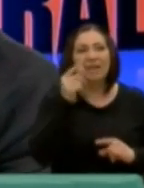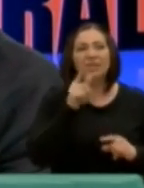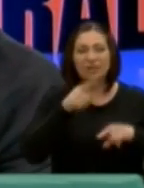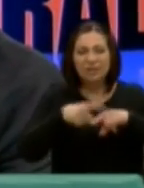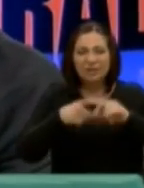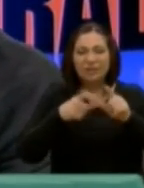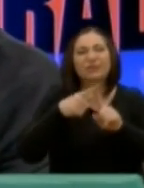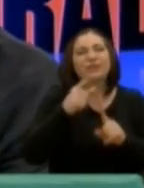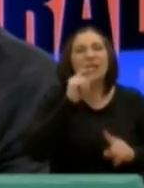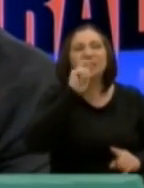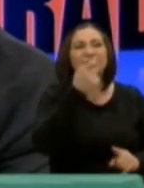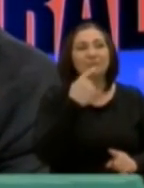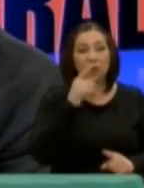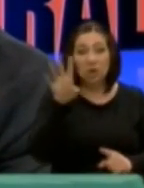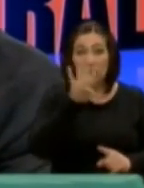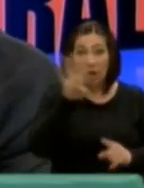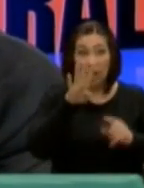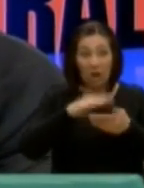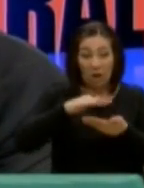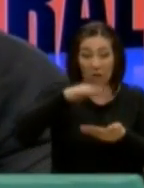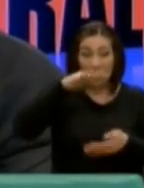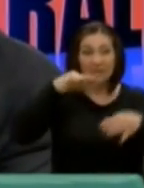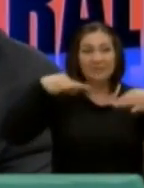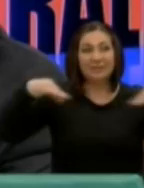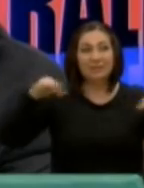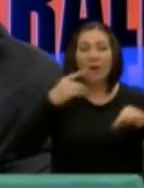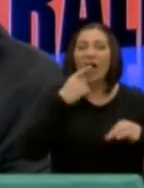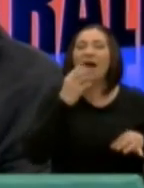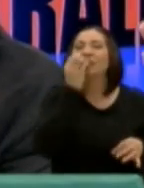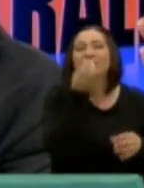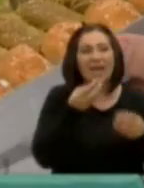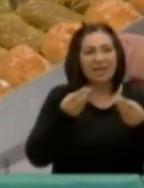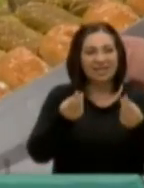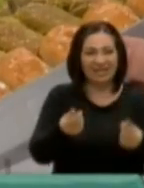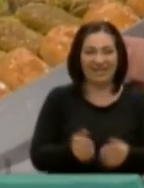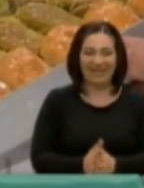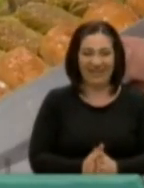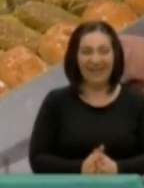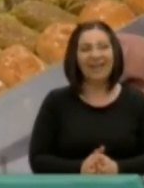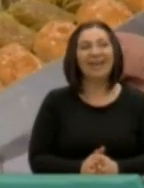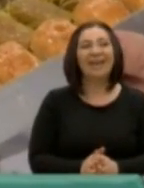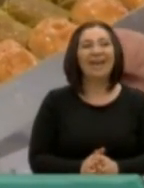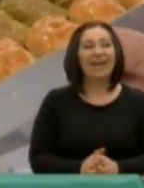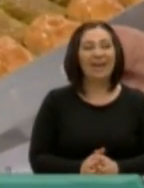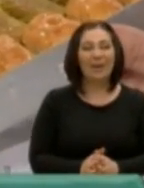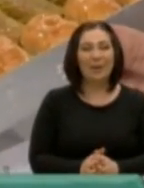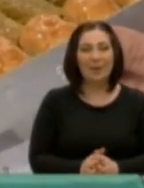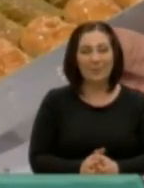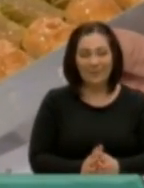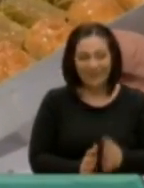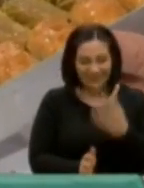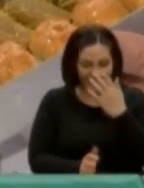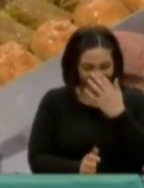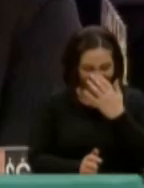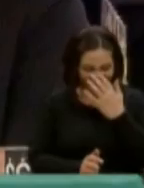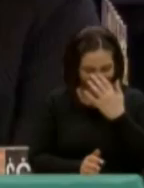der. 40 kat yufka yiyince açarsan ağızda hış diye eriyecek bakla. tabii yeme şekli var ya bunun işte.